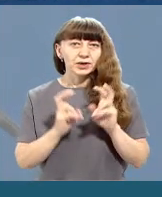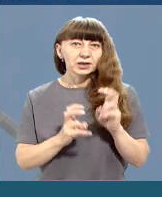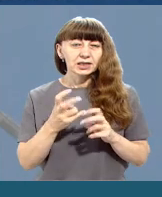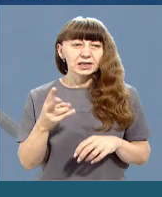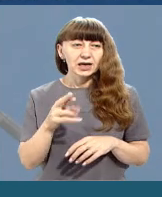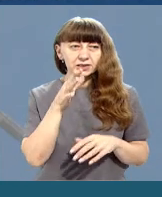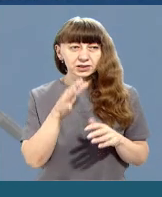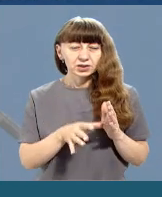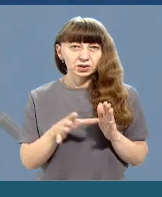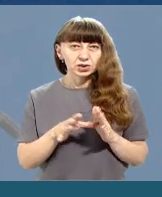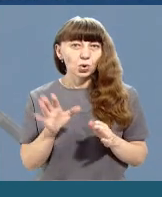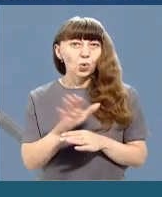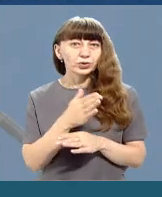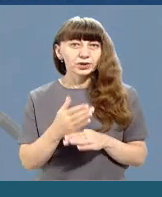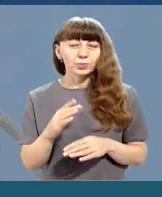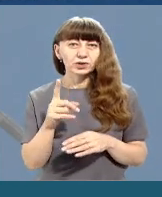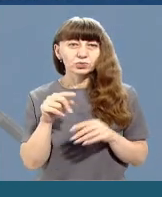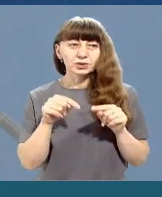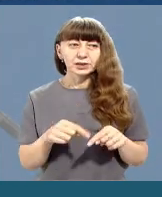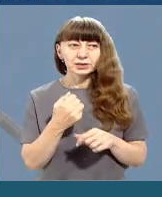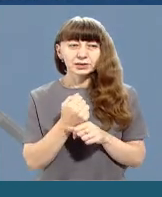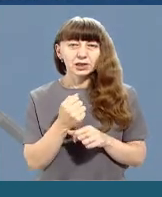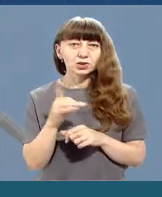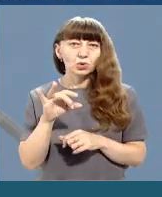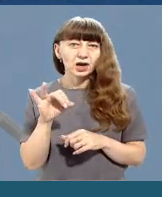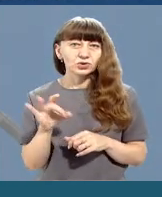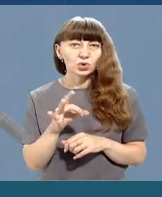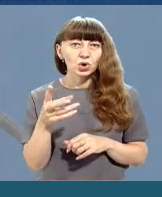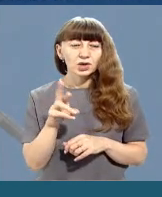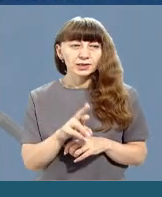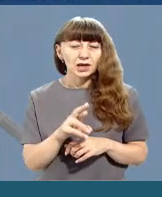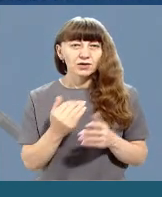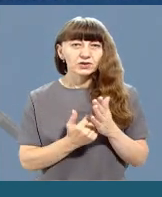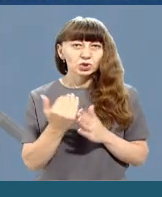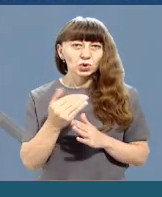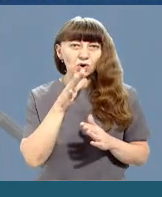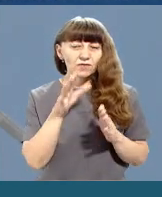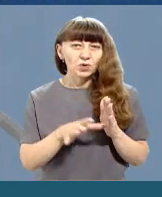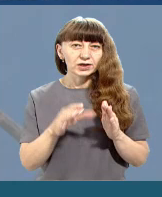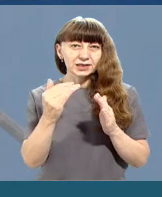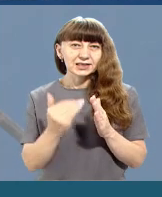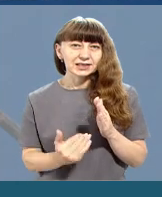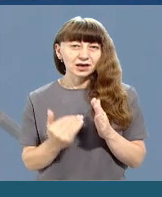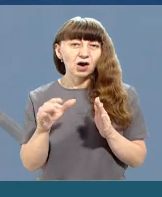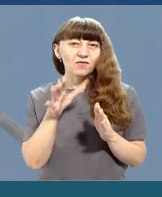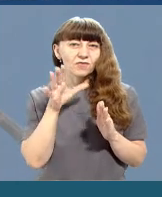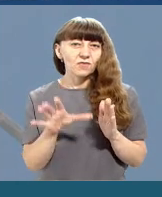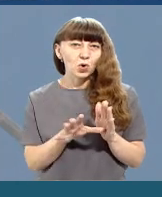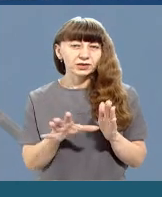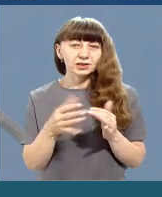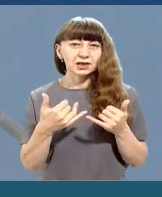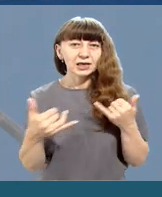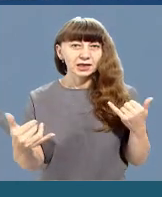мұнда жоғары вольтты және төмен вольтты желілерге арналған изоляторлар жасалады. Электр желілері үшін шыны